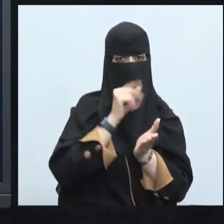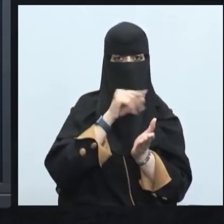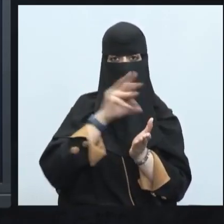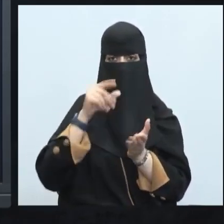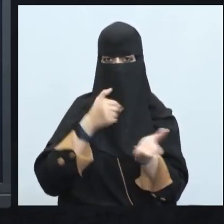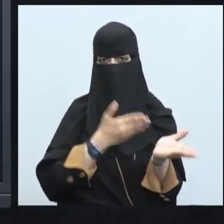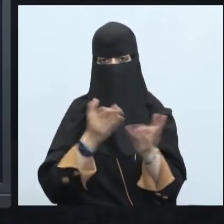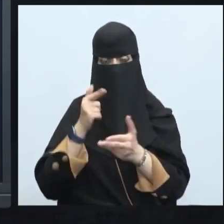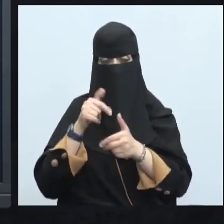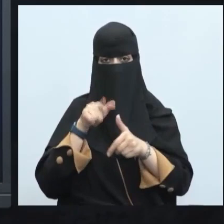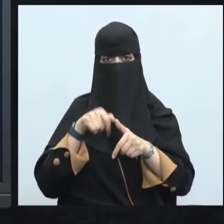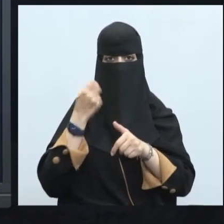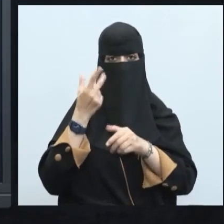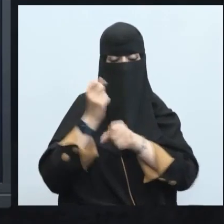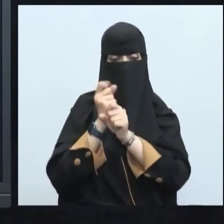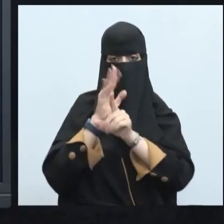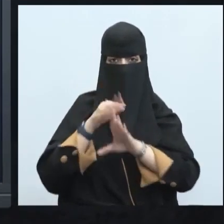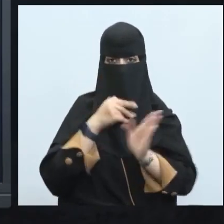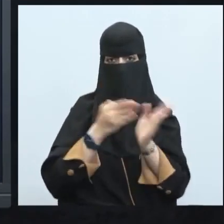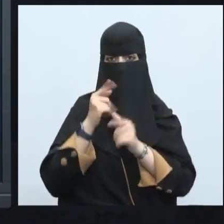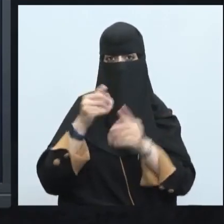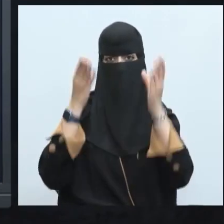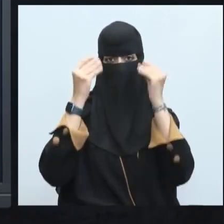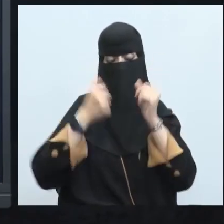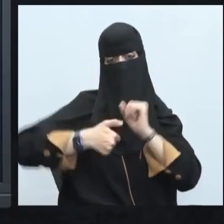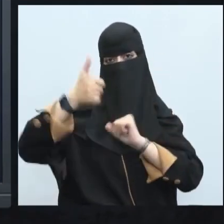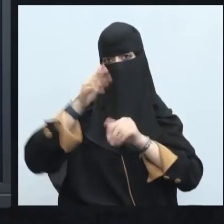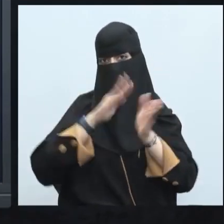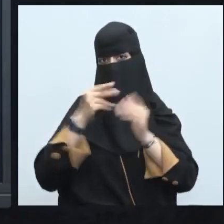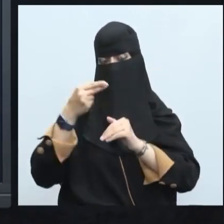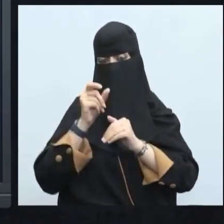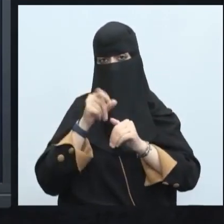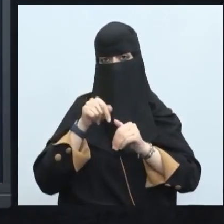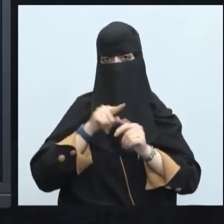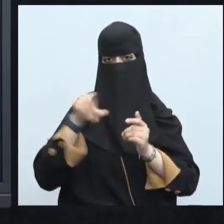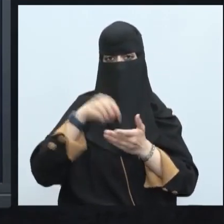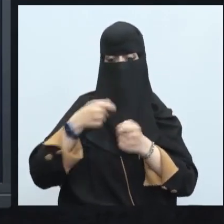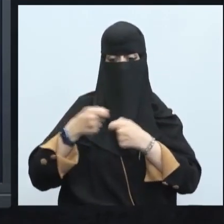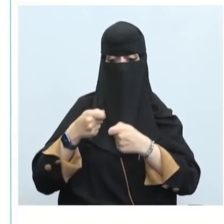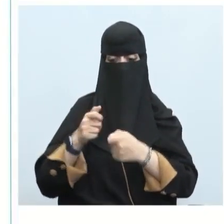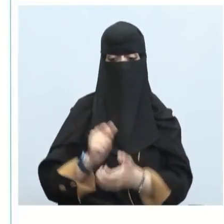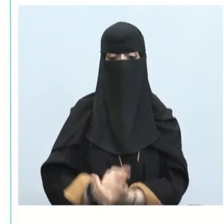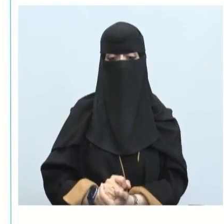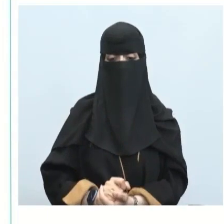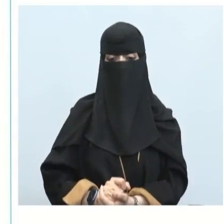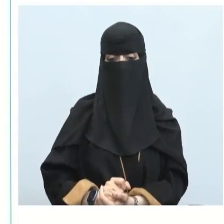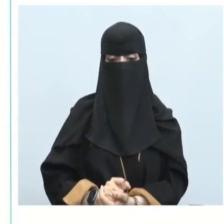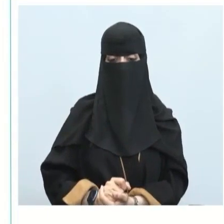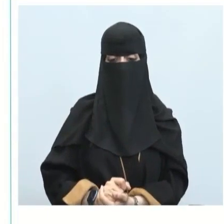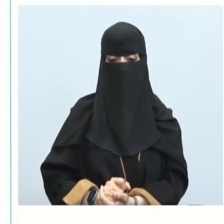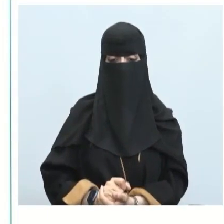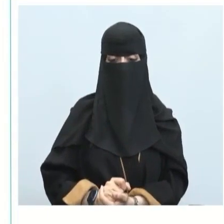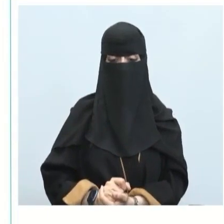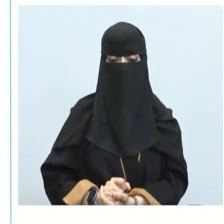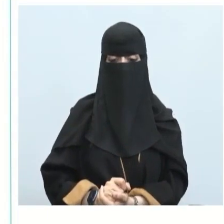او الخدمه التي تقدمها الشركه بحيث يقدمون معلومات افضل عن هذه المنتجات